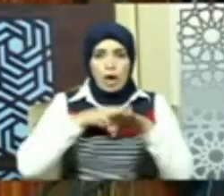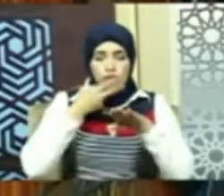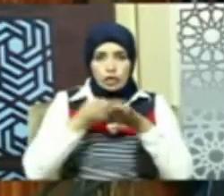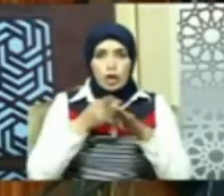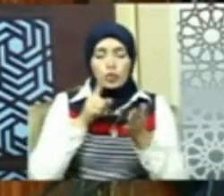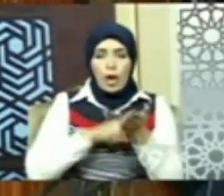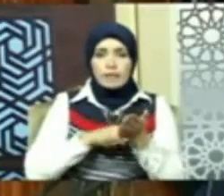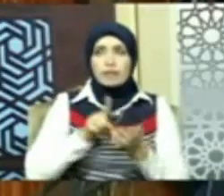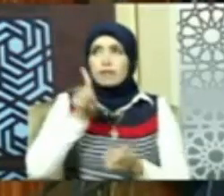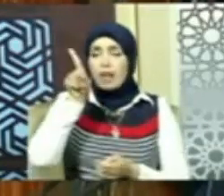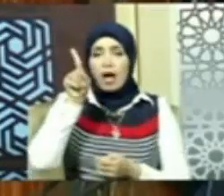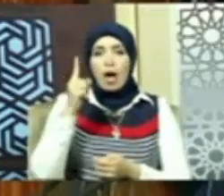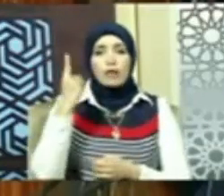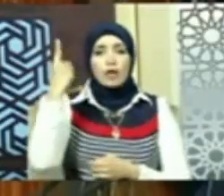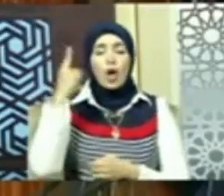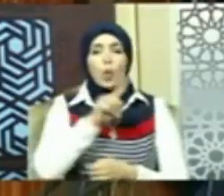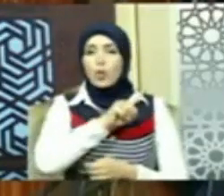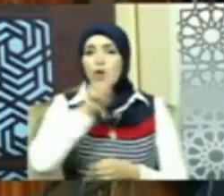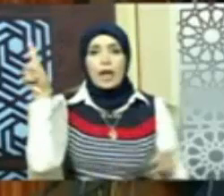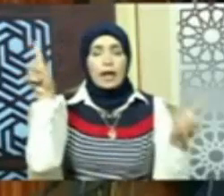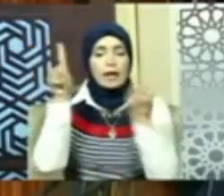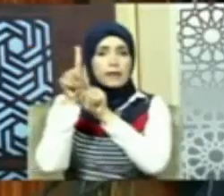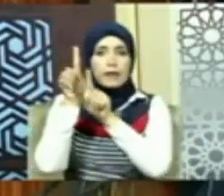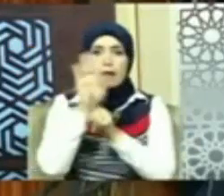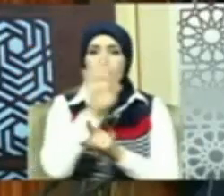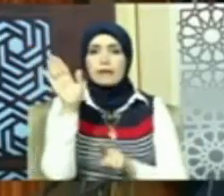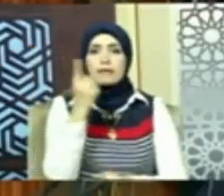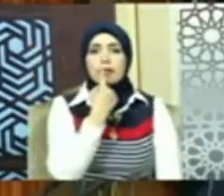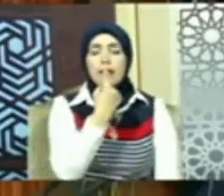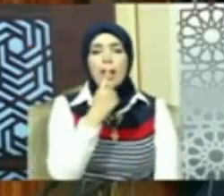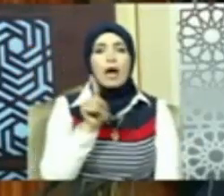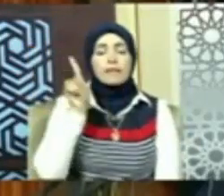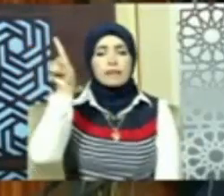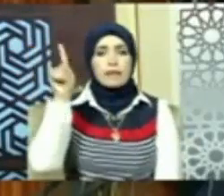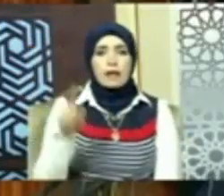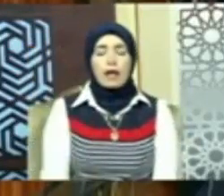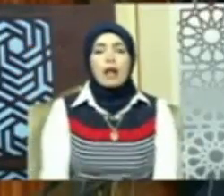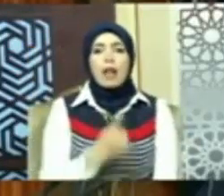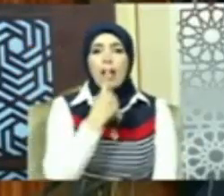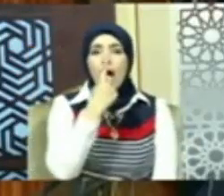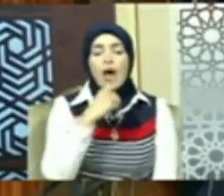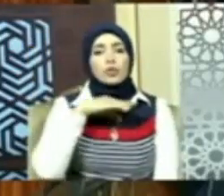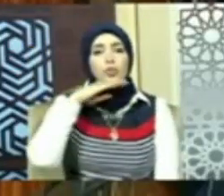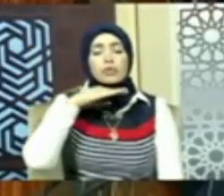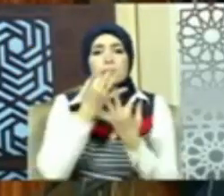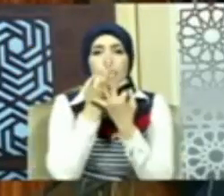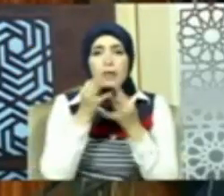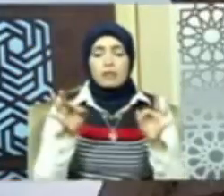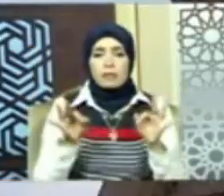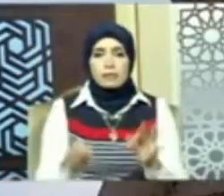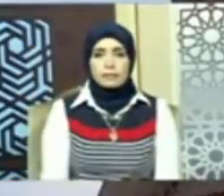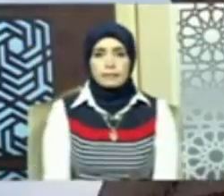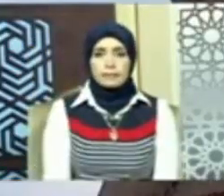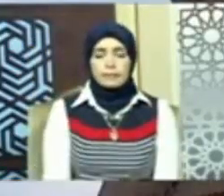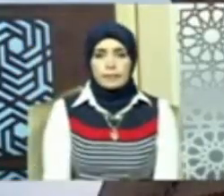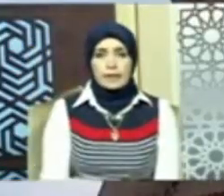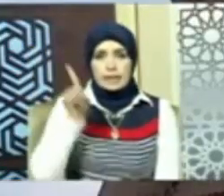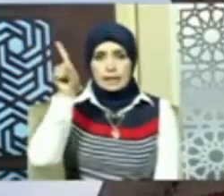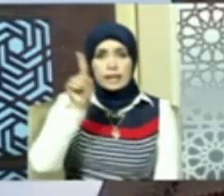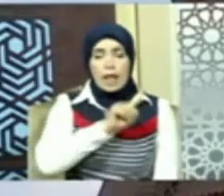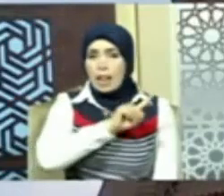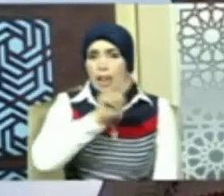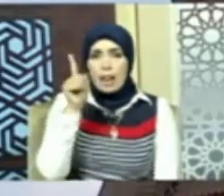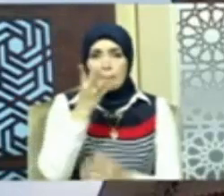وأشهد أنك أنت الله لا إله إلا أنت الأحد الصمد الذي